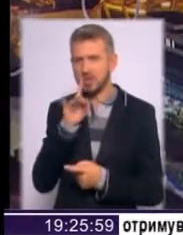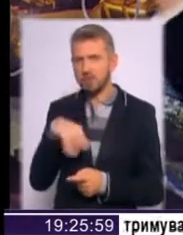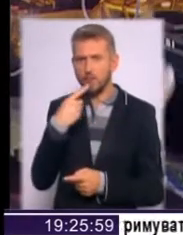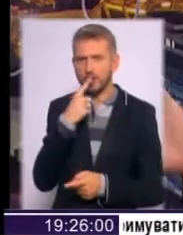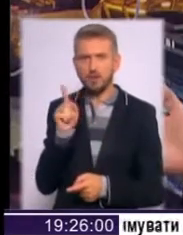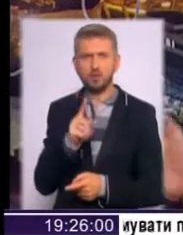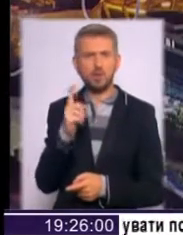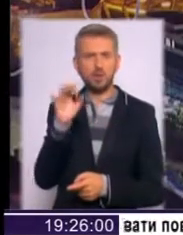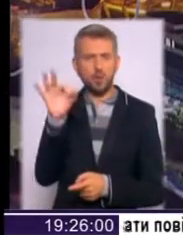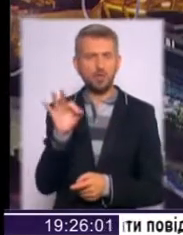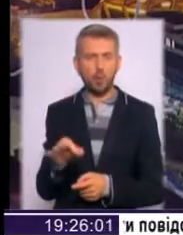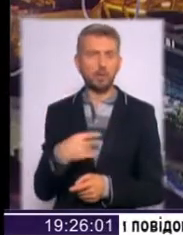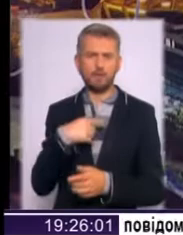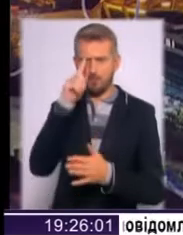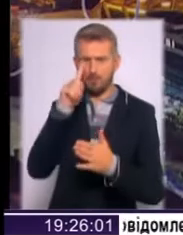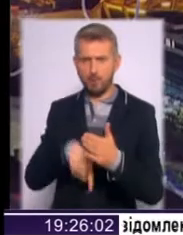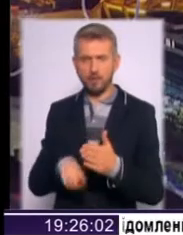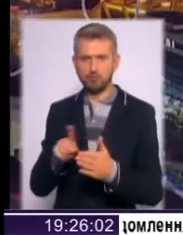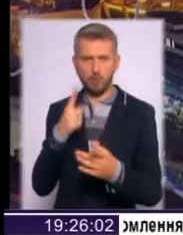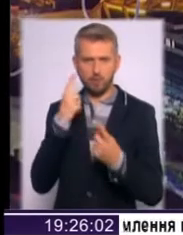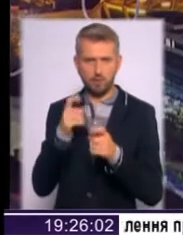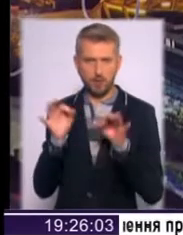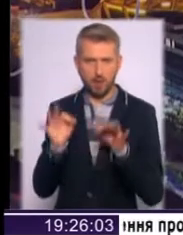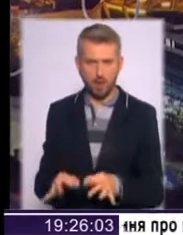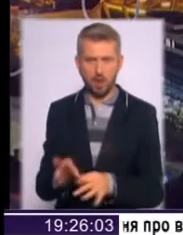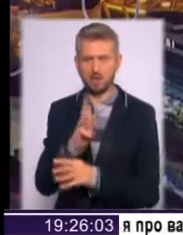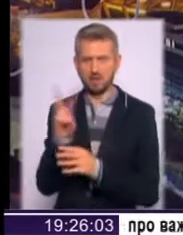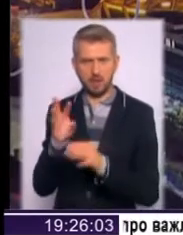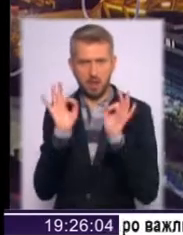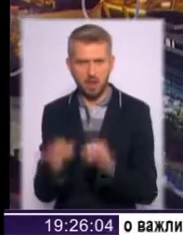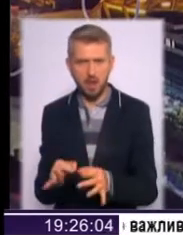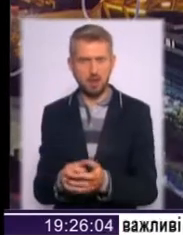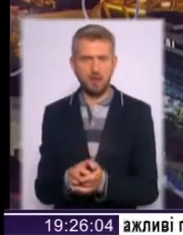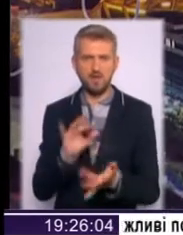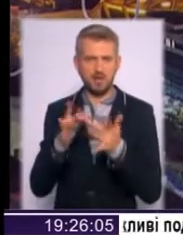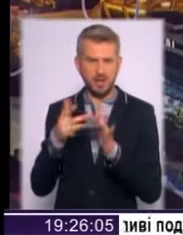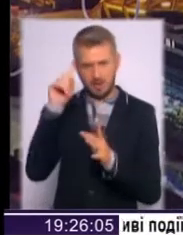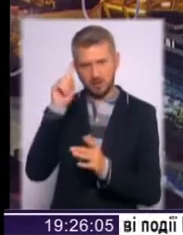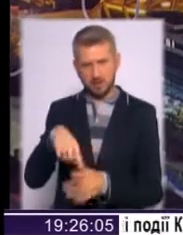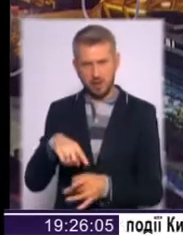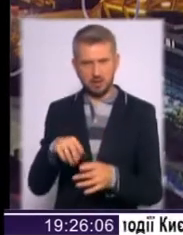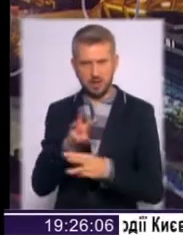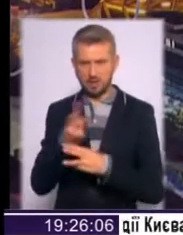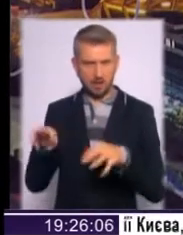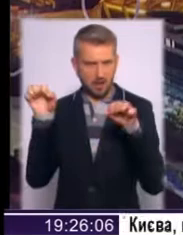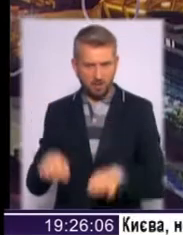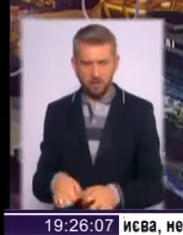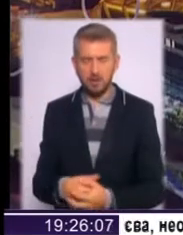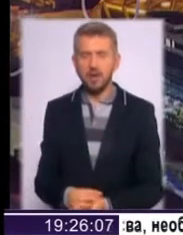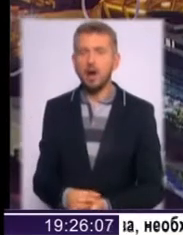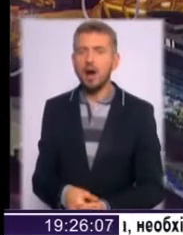там на 100% я впевнений в об'єктивності там цього сайту. В інтернеті самі знаєте, скільки зараз усього. Але тим не